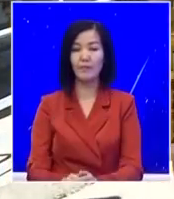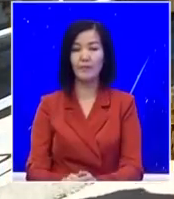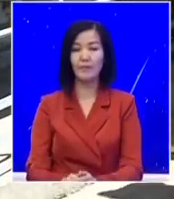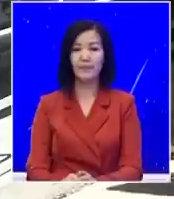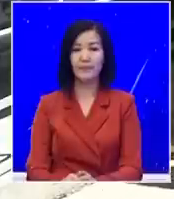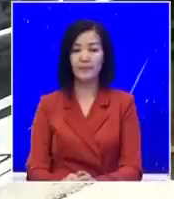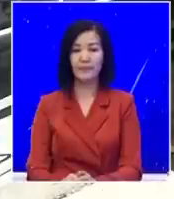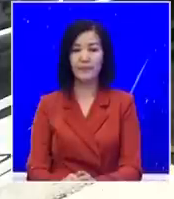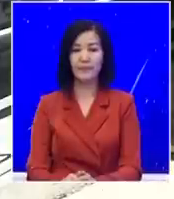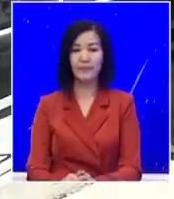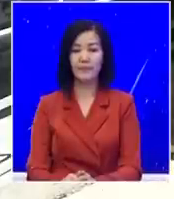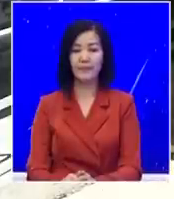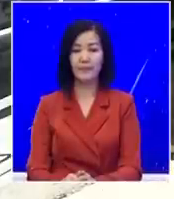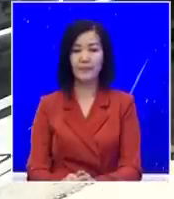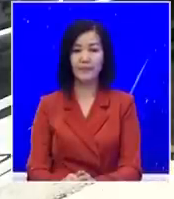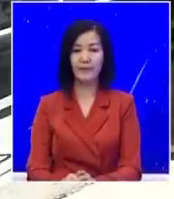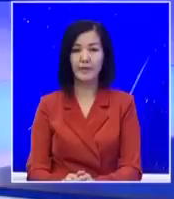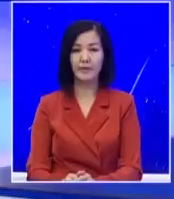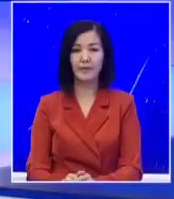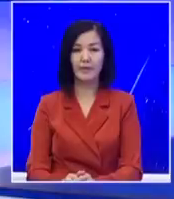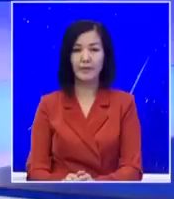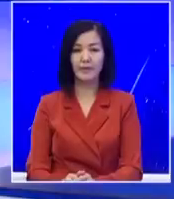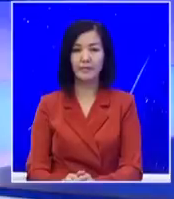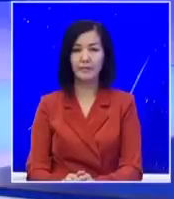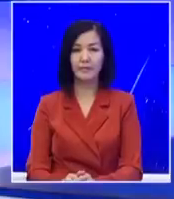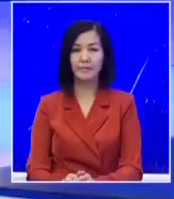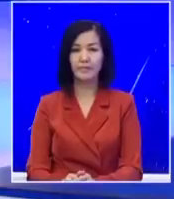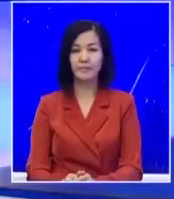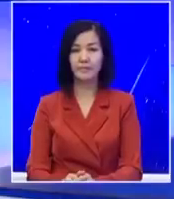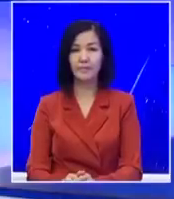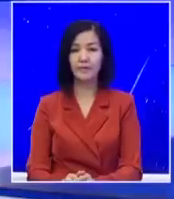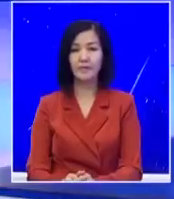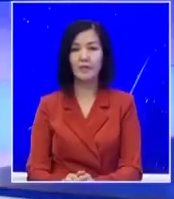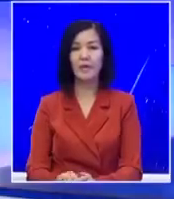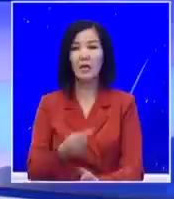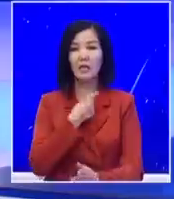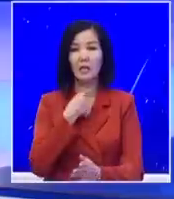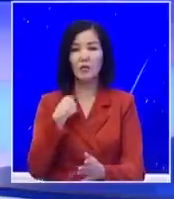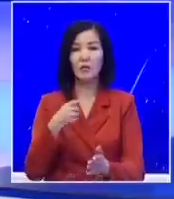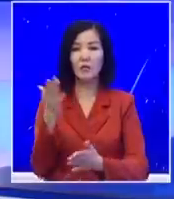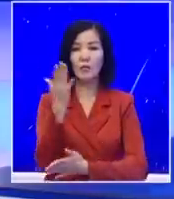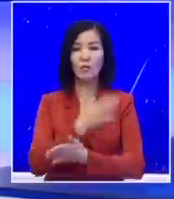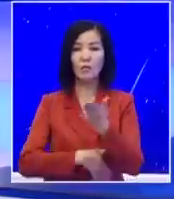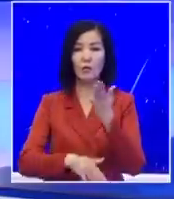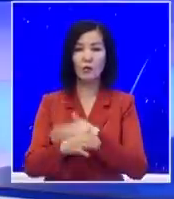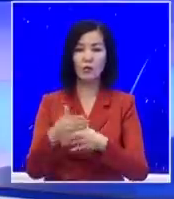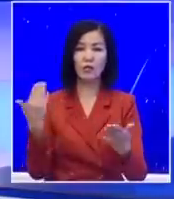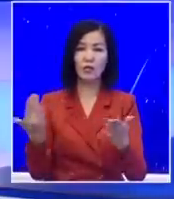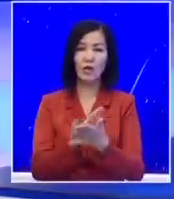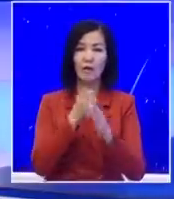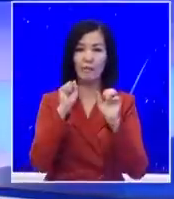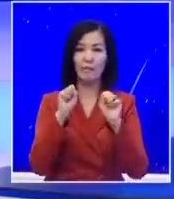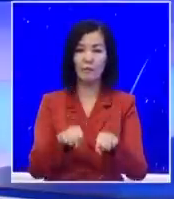Дүйсебаева, Қайрат Қазтұрғанов, Жетісу телеарнасы. Тал орындағы мүмкіндігі шектеулі жандарға